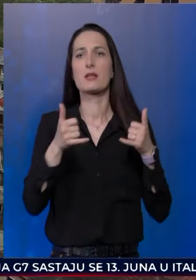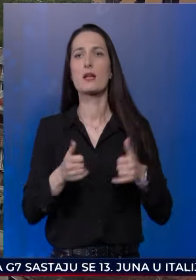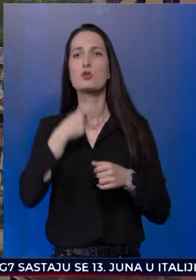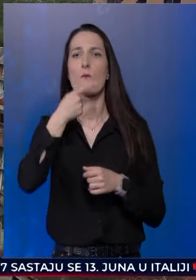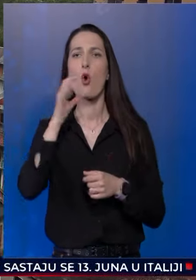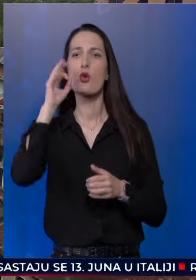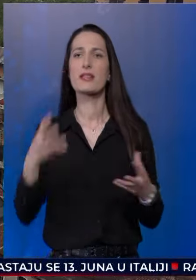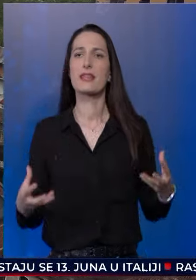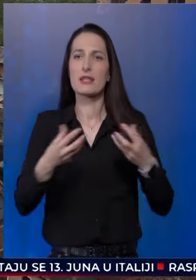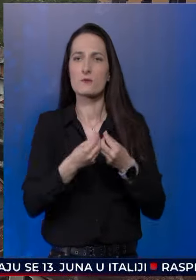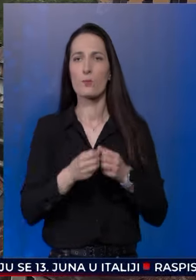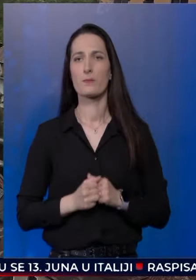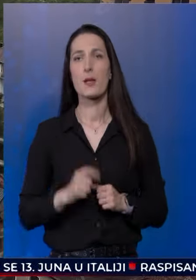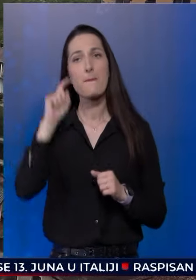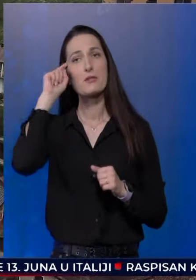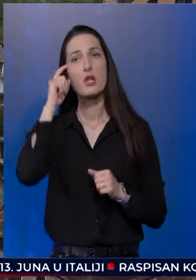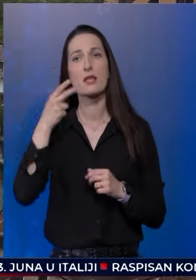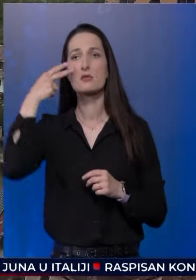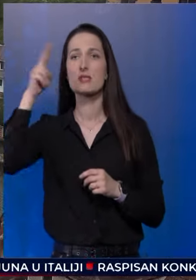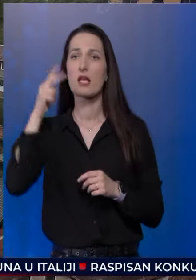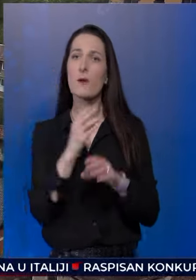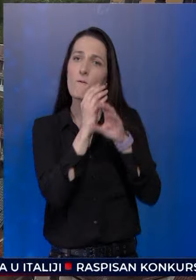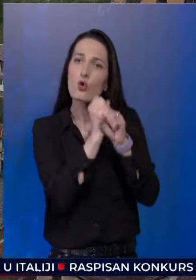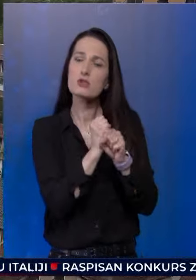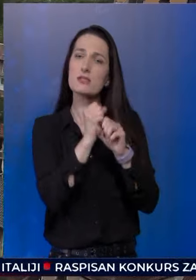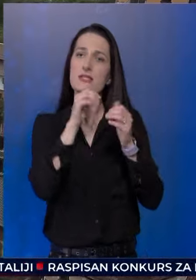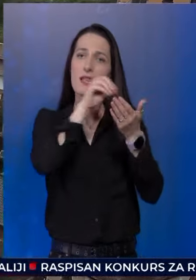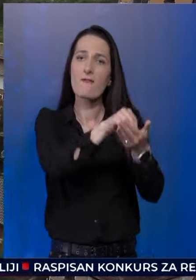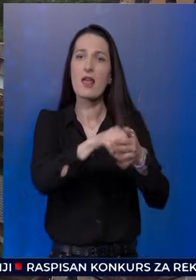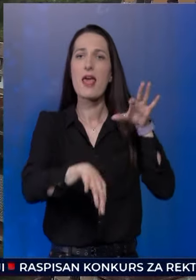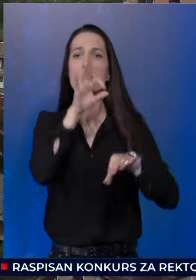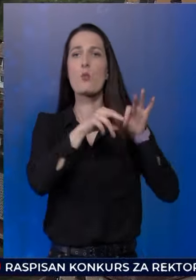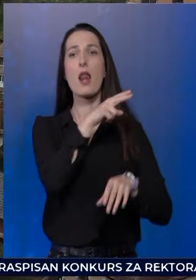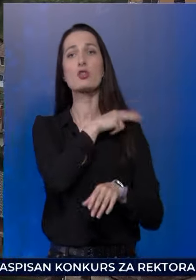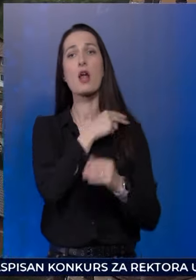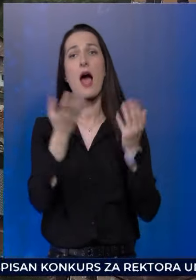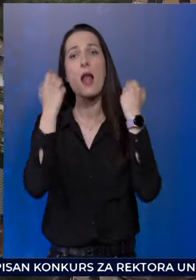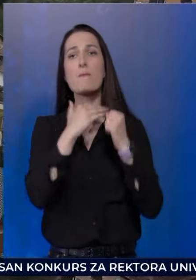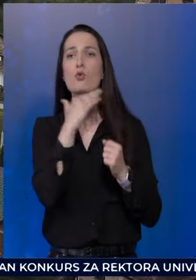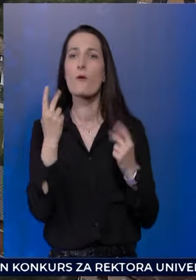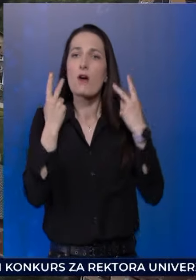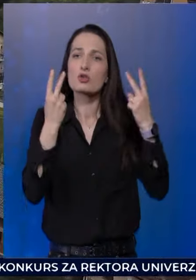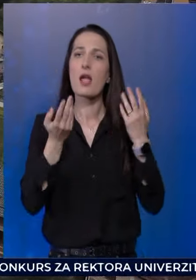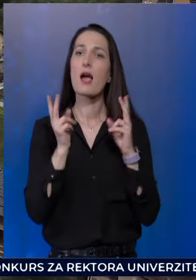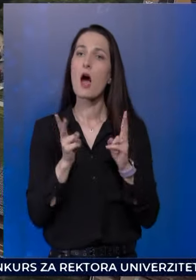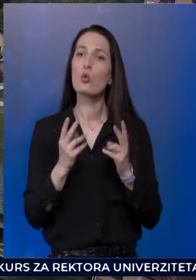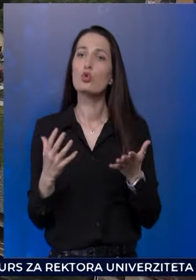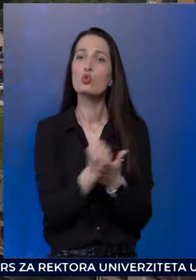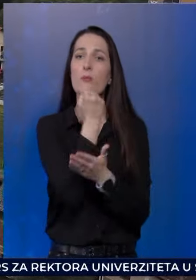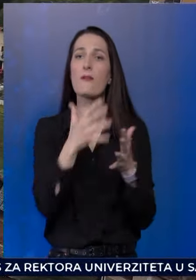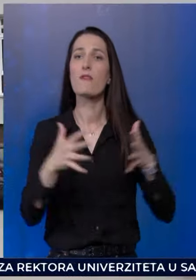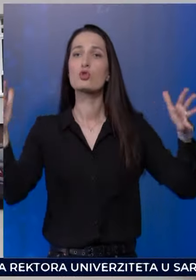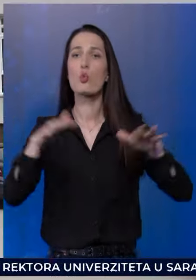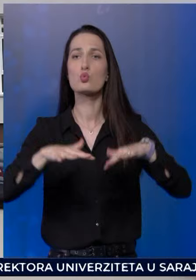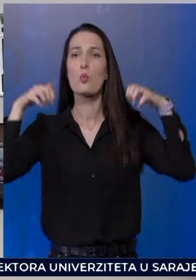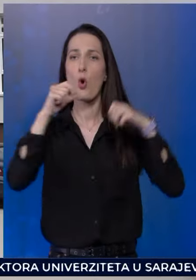danas govorilo o jedinstvu. Mišljenja je da su stranke fokus stavile na izbor načelnika, ali da je mnogo važnije kako zapravo dobiti